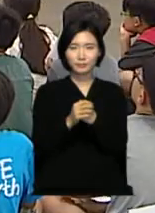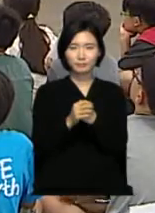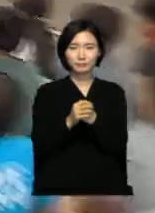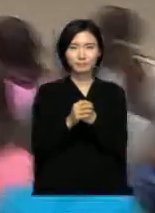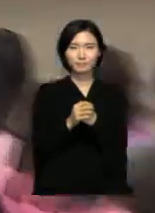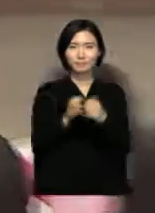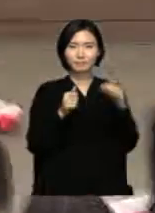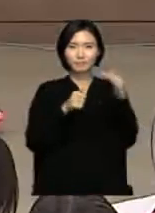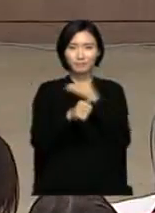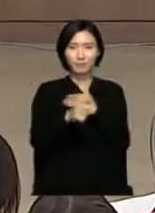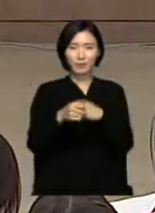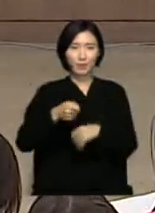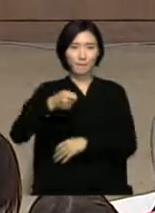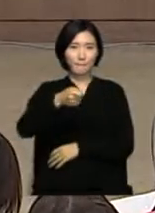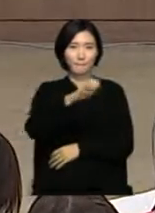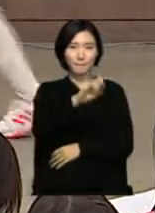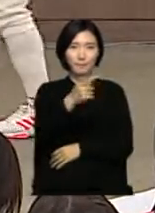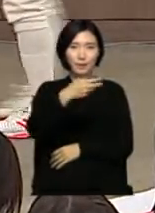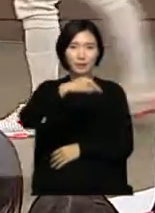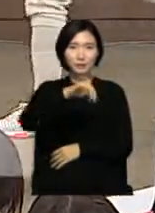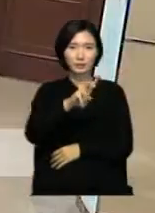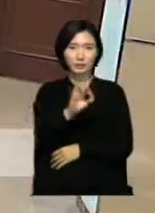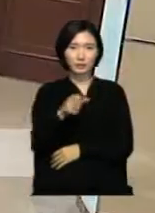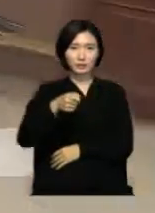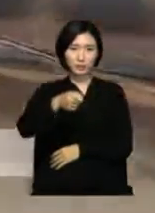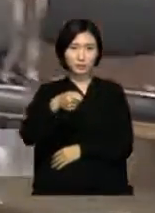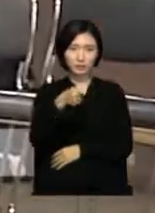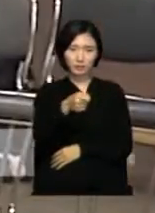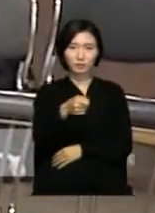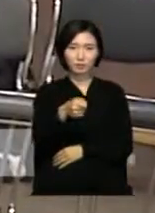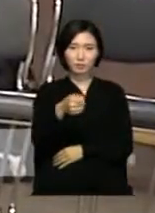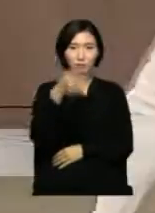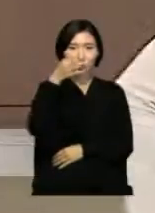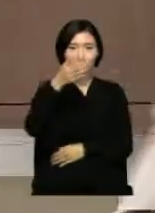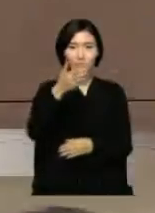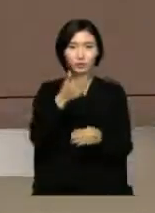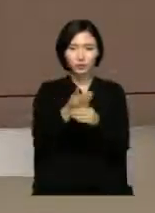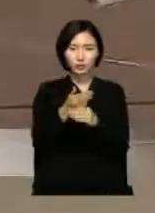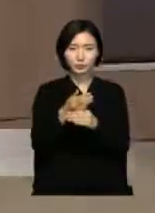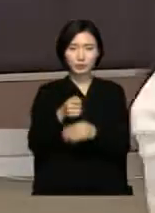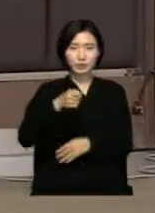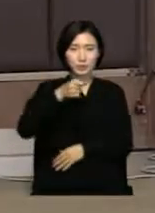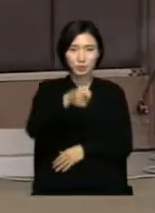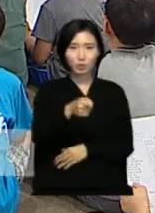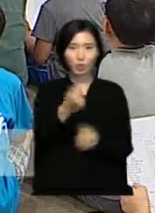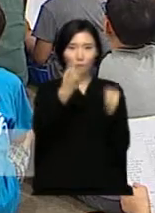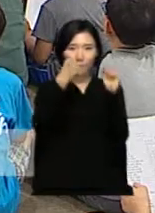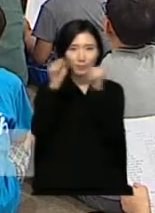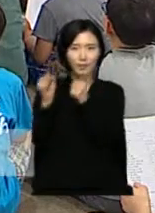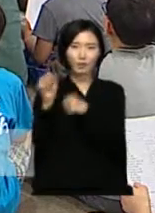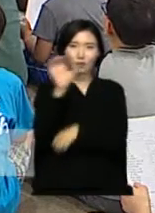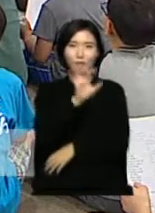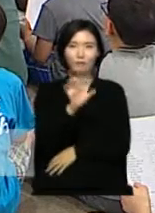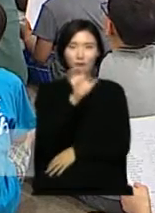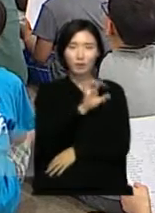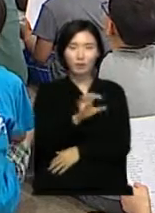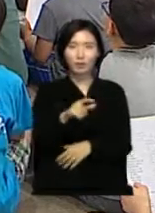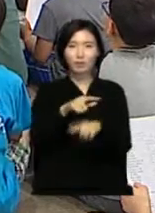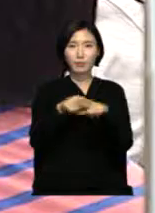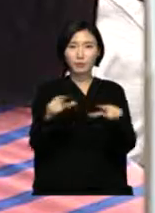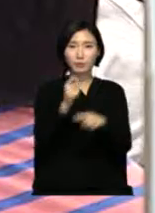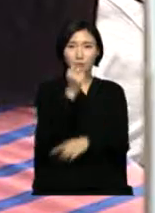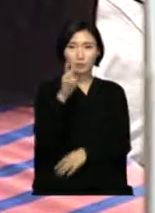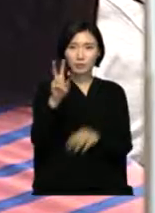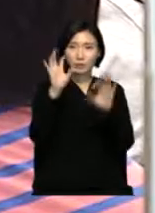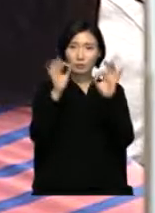선수들의 팬싱 시범이 한창인 성북구청 찌르고 피하고 또 찌르고 평소에서